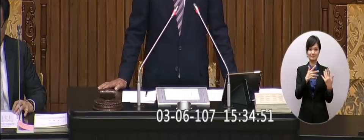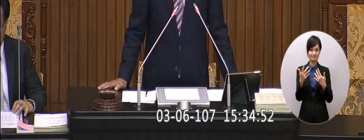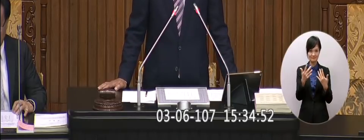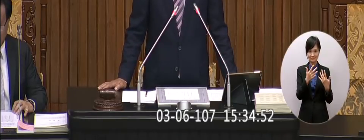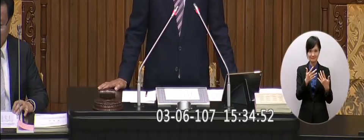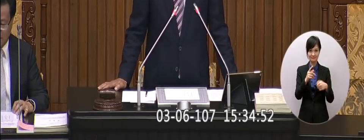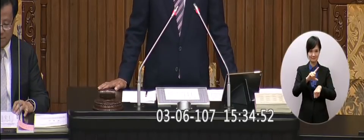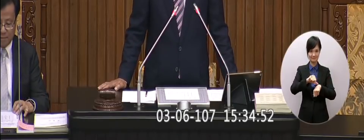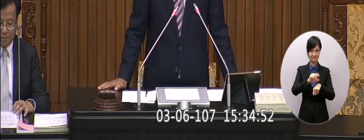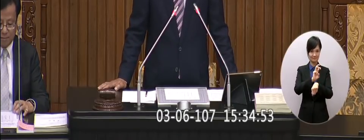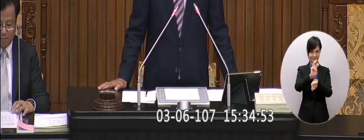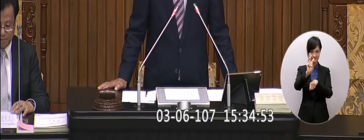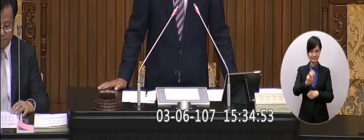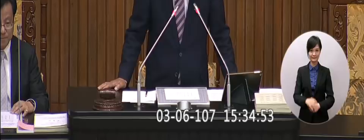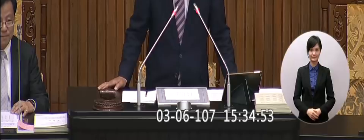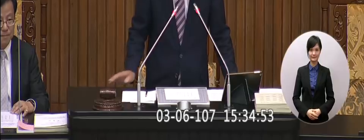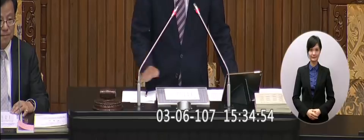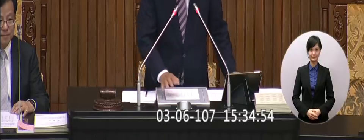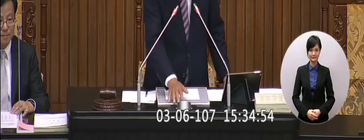时间30分钟。